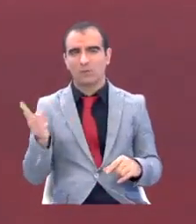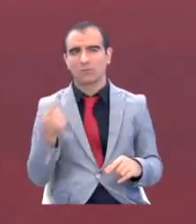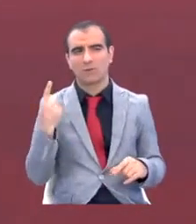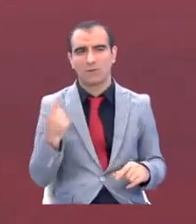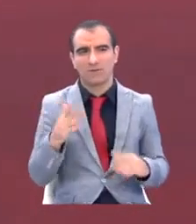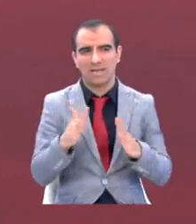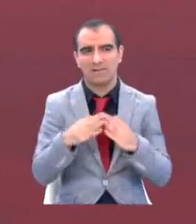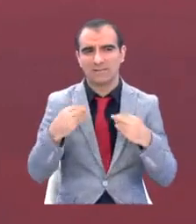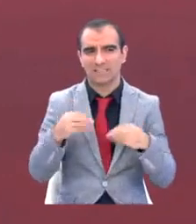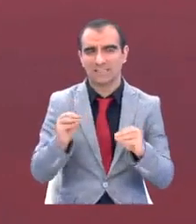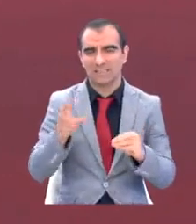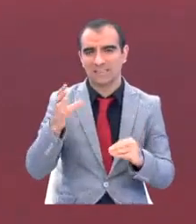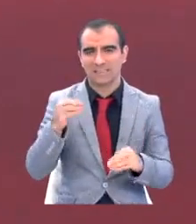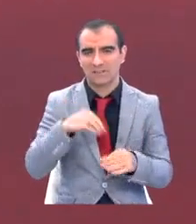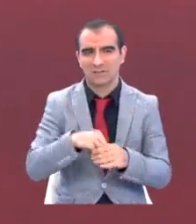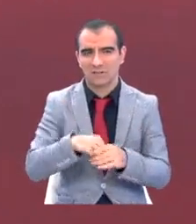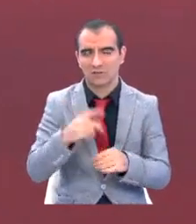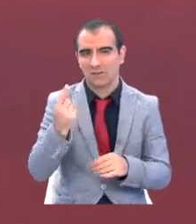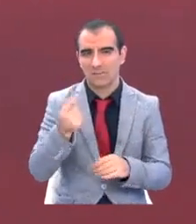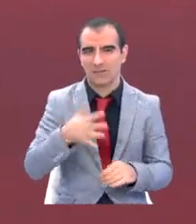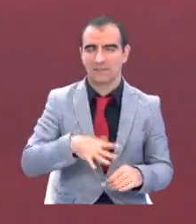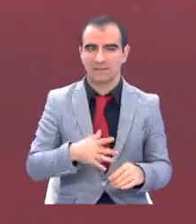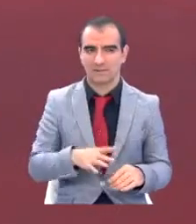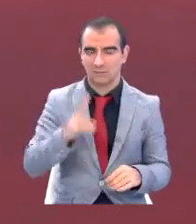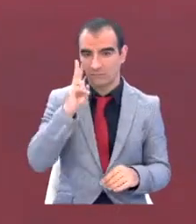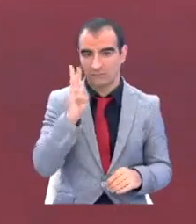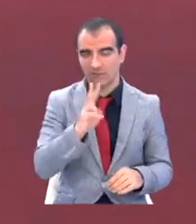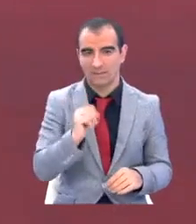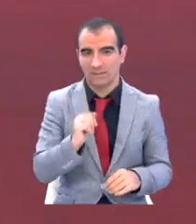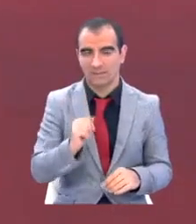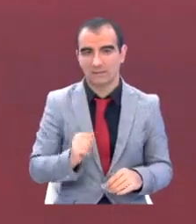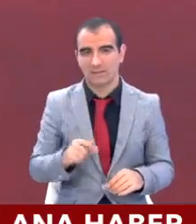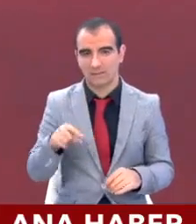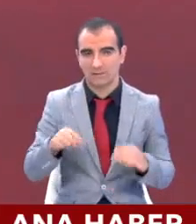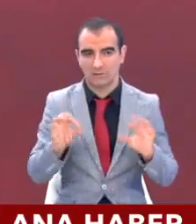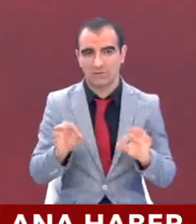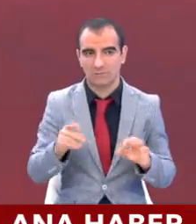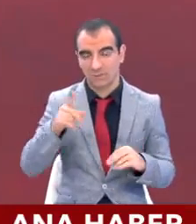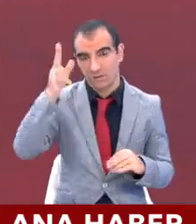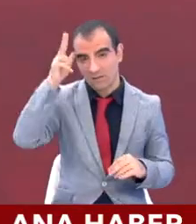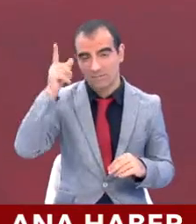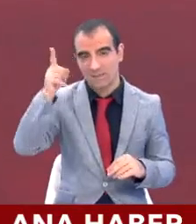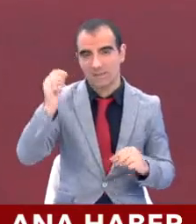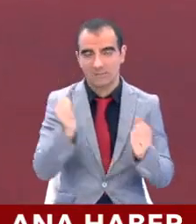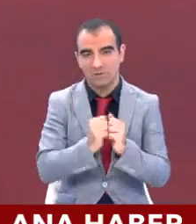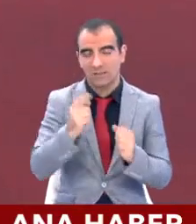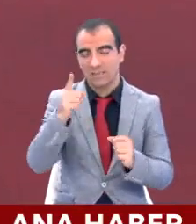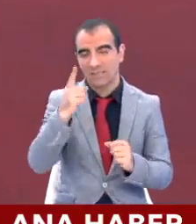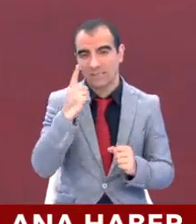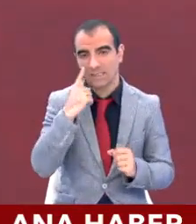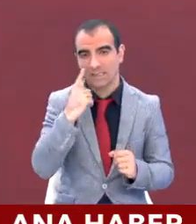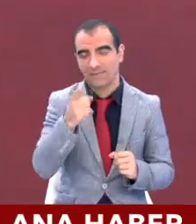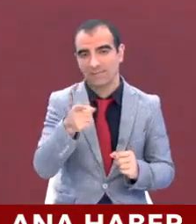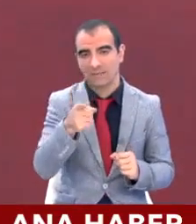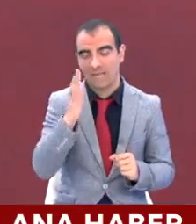ev satın almak için fiyat talep ediliyor hakkını şimdi Miami Amerika Birleşik Devletlerinin